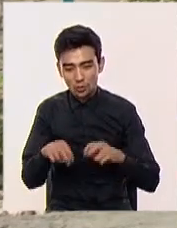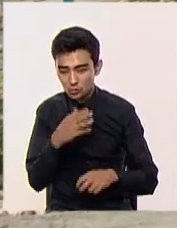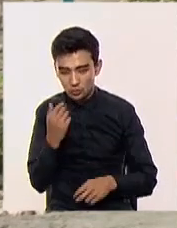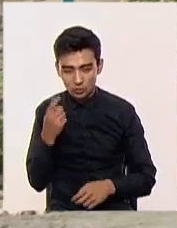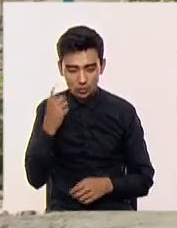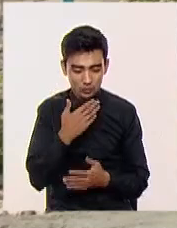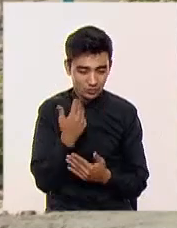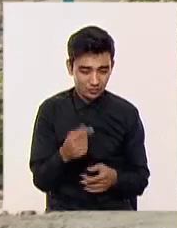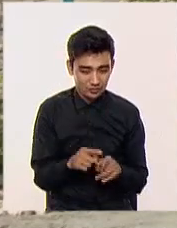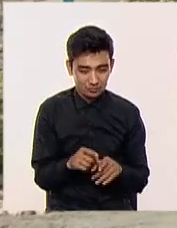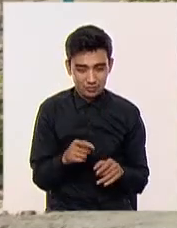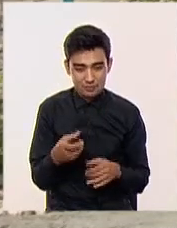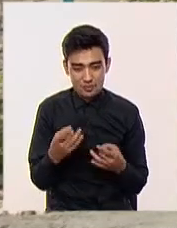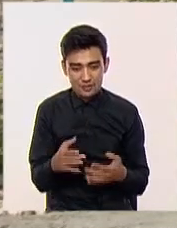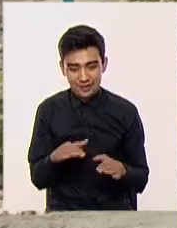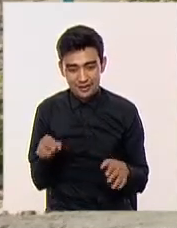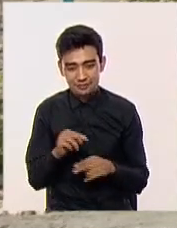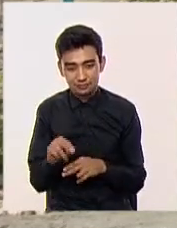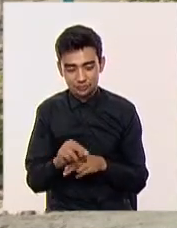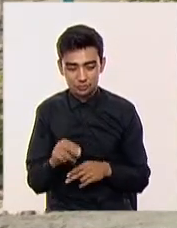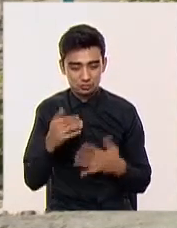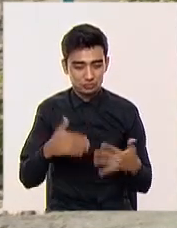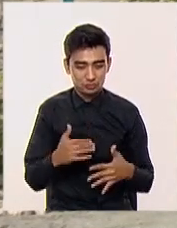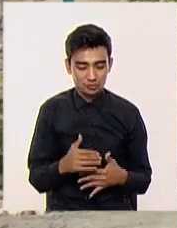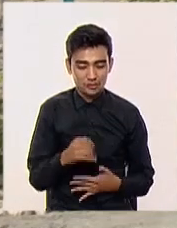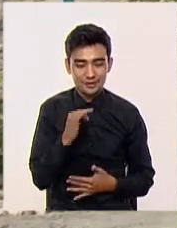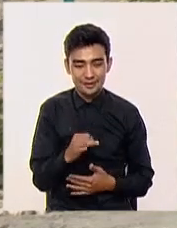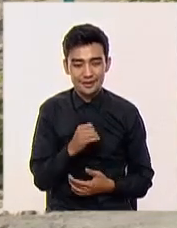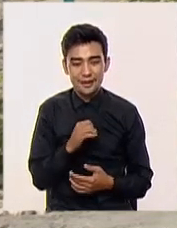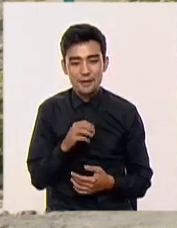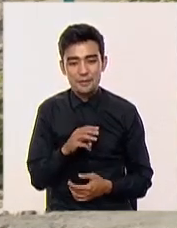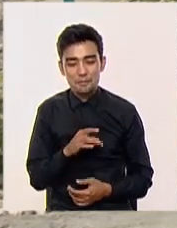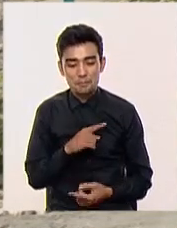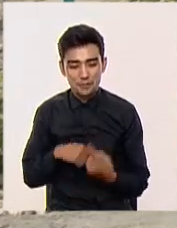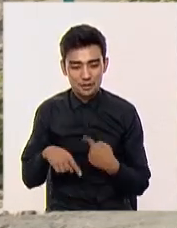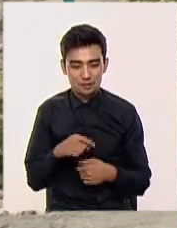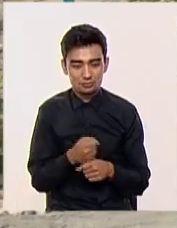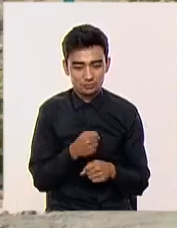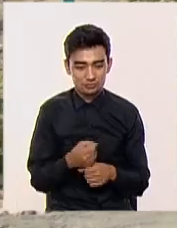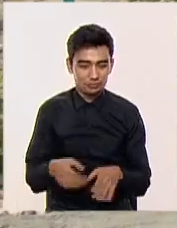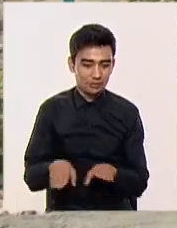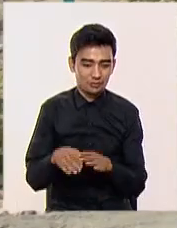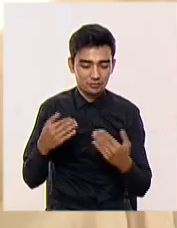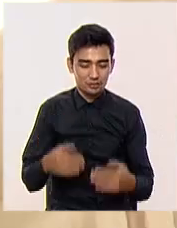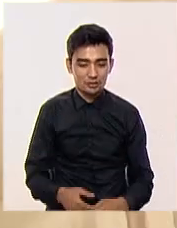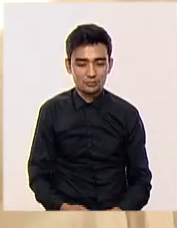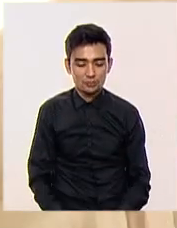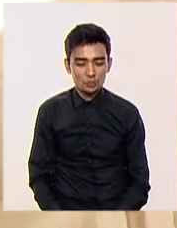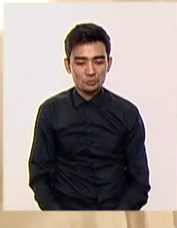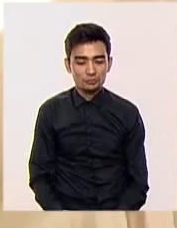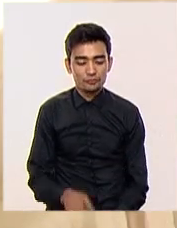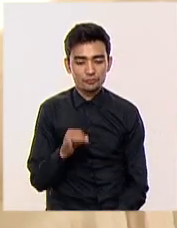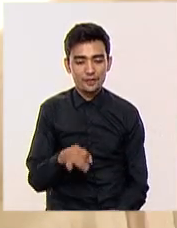там просто идет учебный процесс. Это мы уплотнились и закрыли.